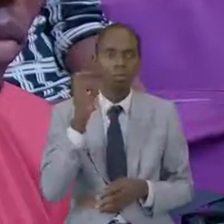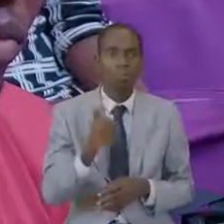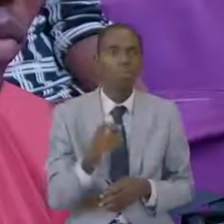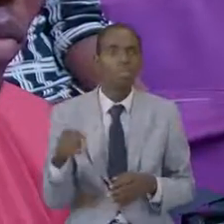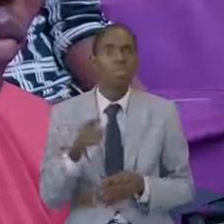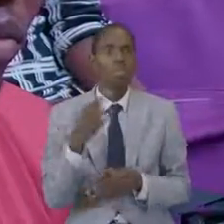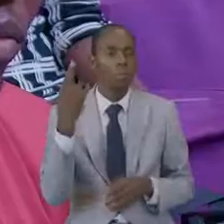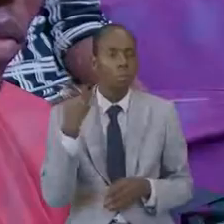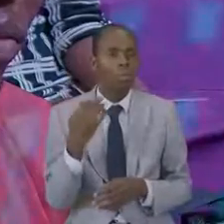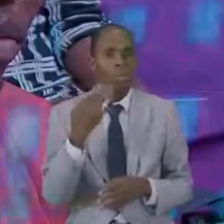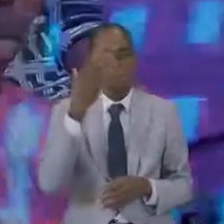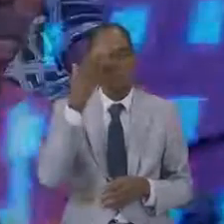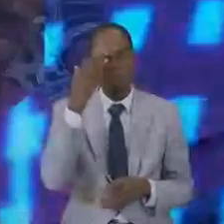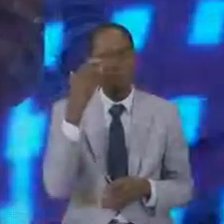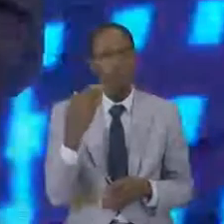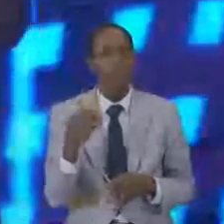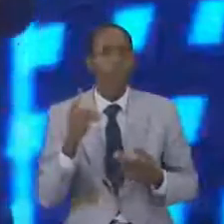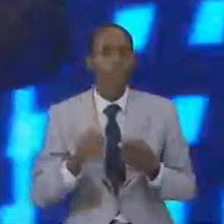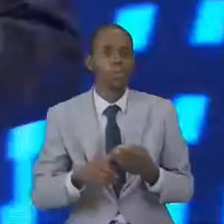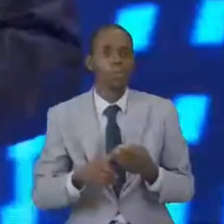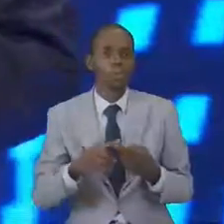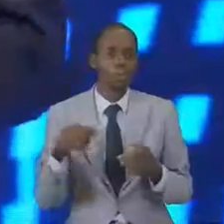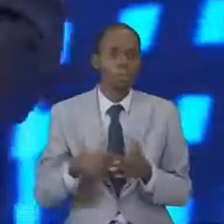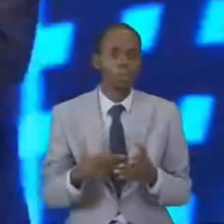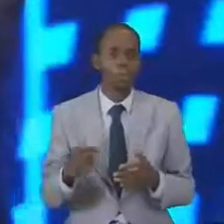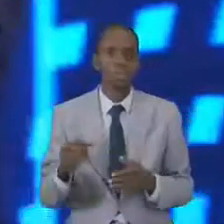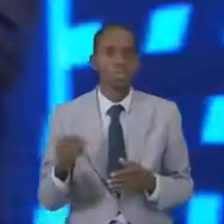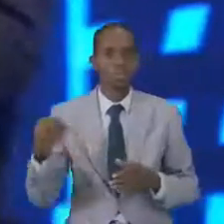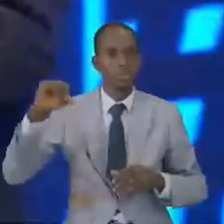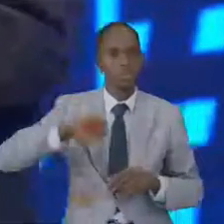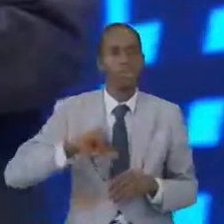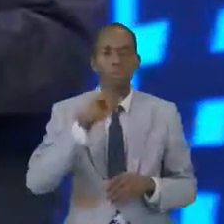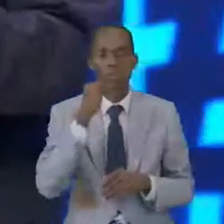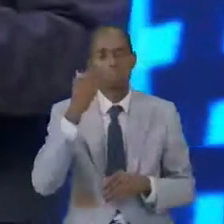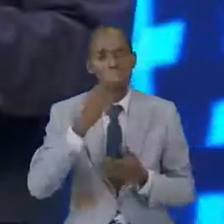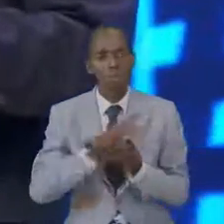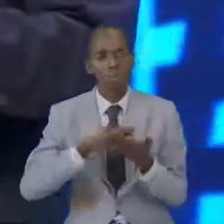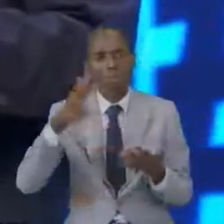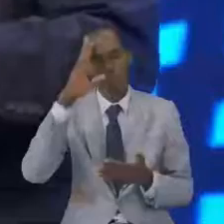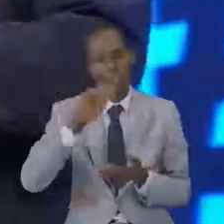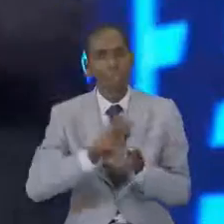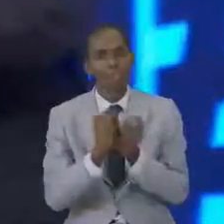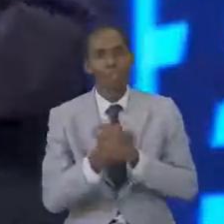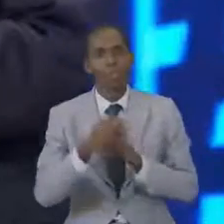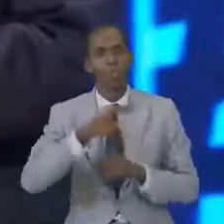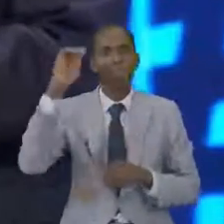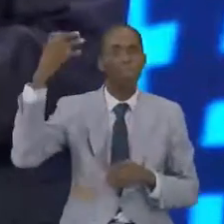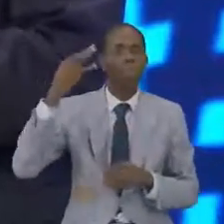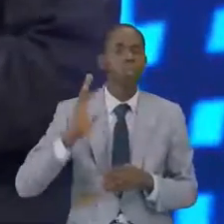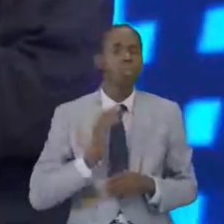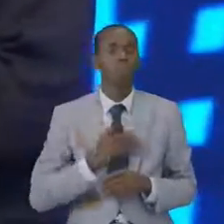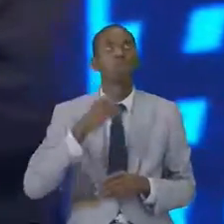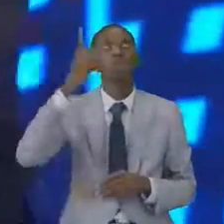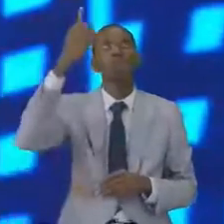ils étaient de gens qui suivaient ils sont tombés ils sont des impies qui changent la grâce de Dieu